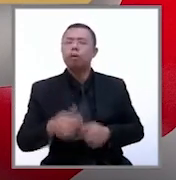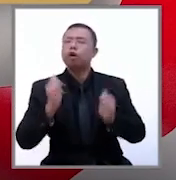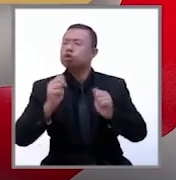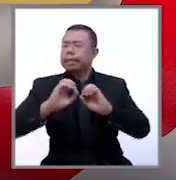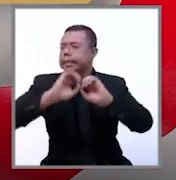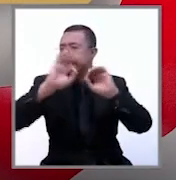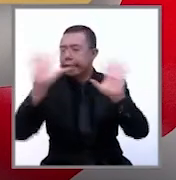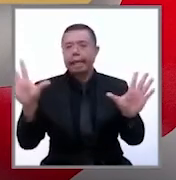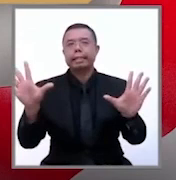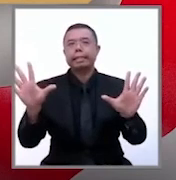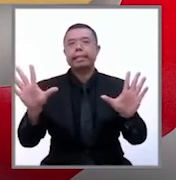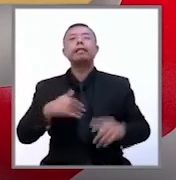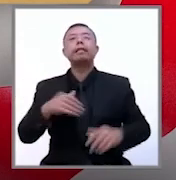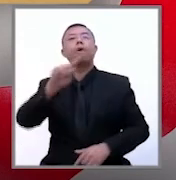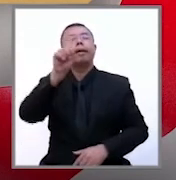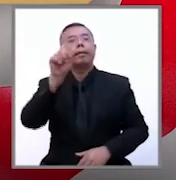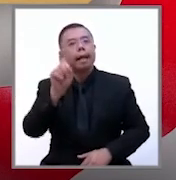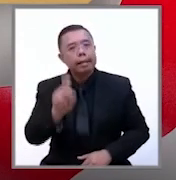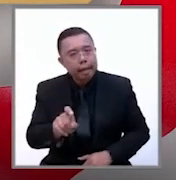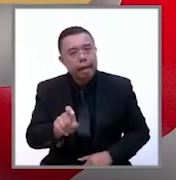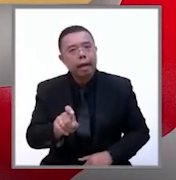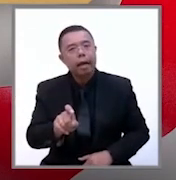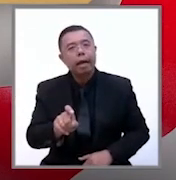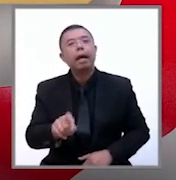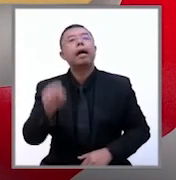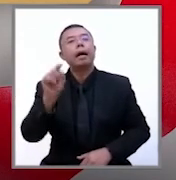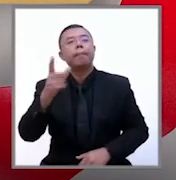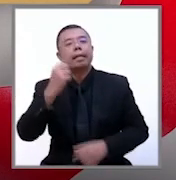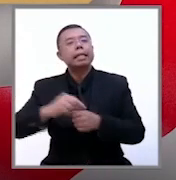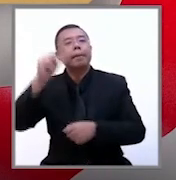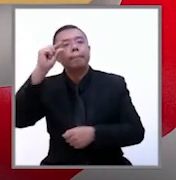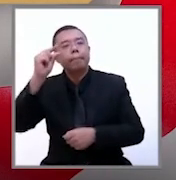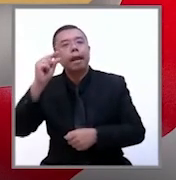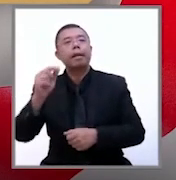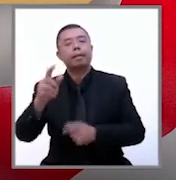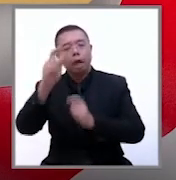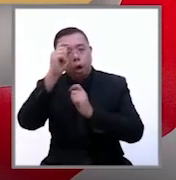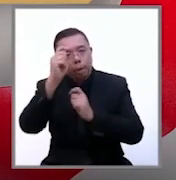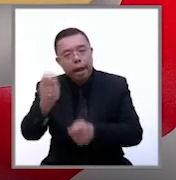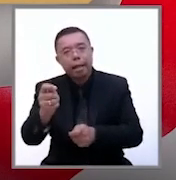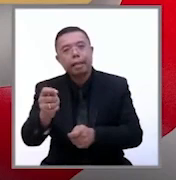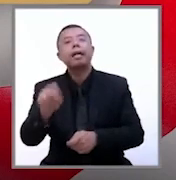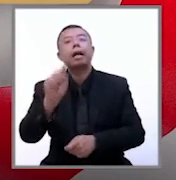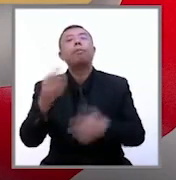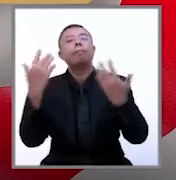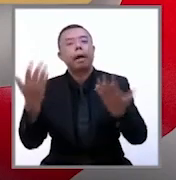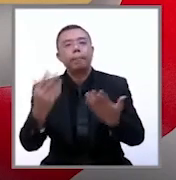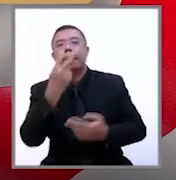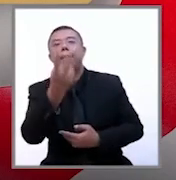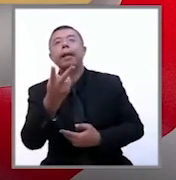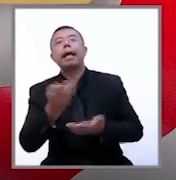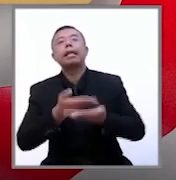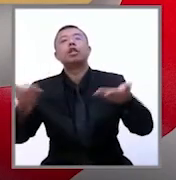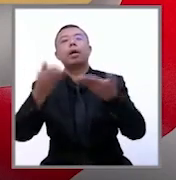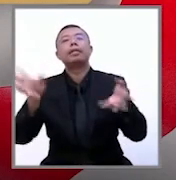mendasar Saya ingin menanyakan posisi mas Gibran dengan penuh hormat posisi anda